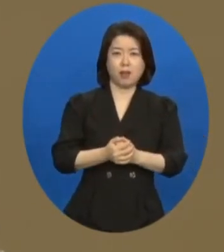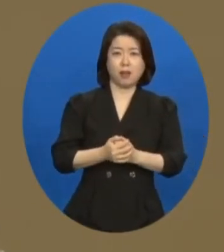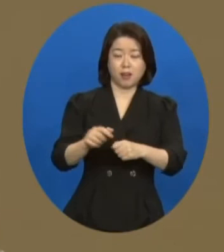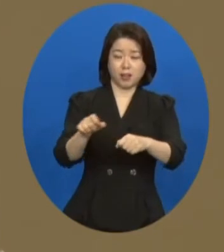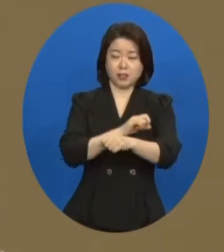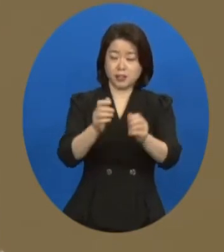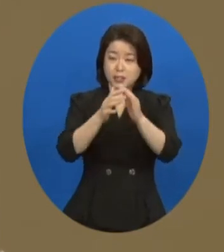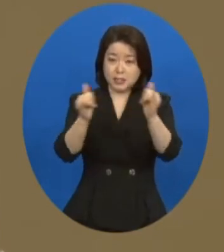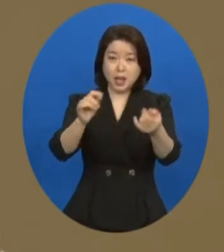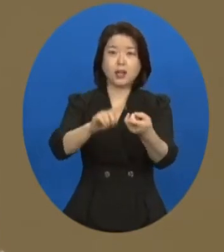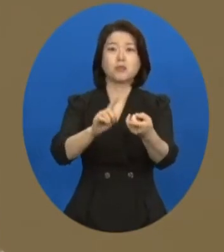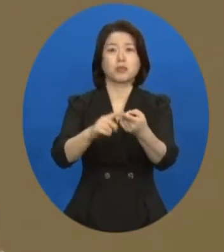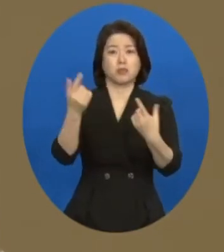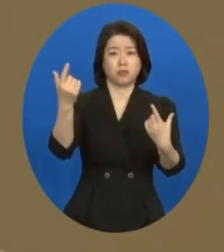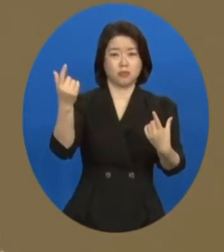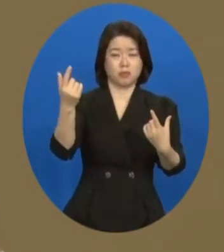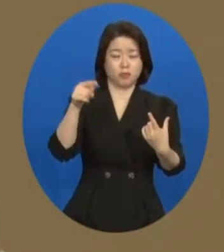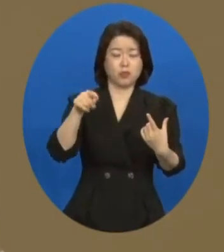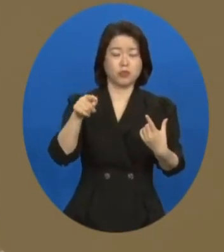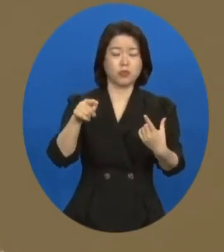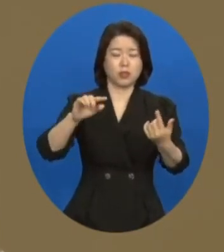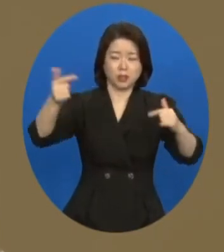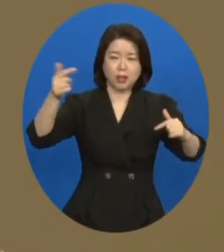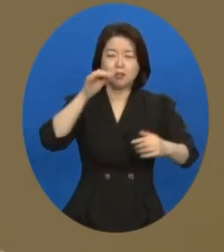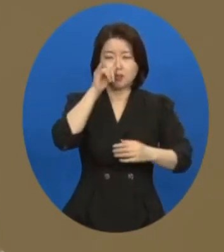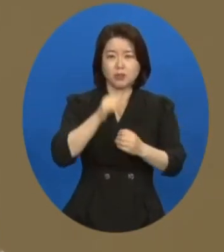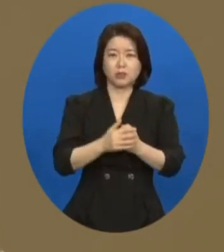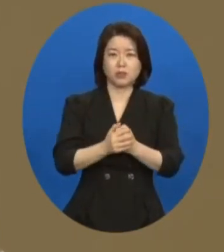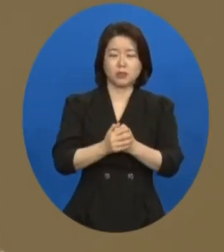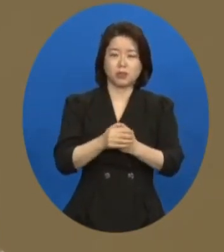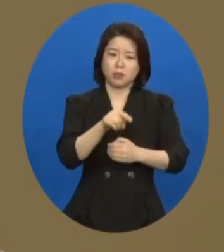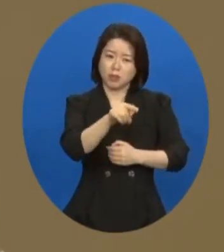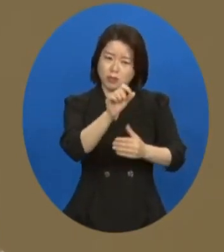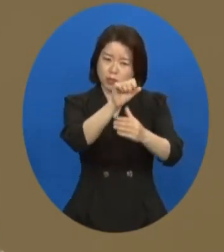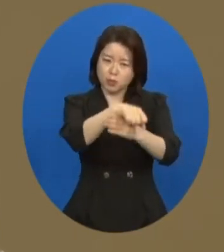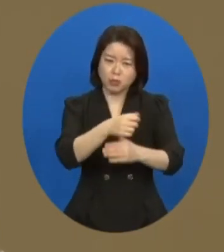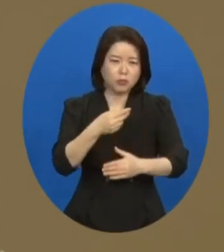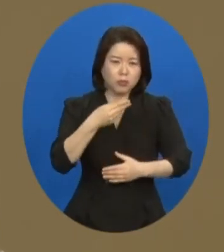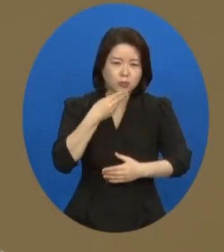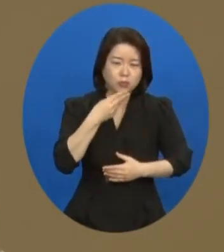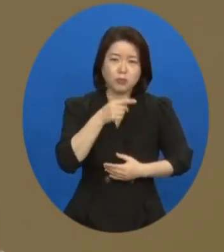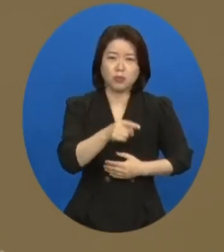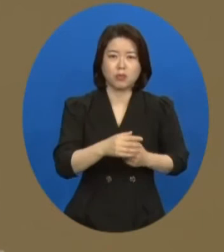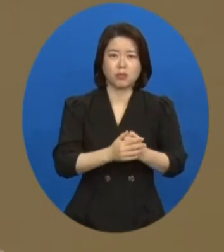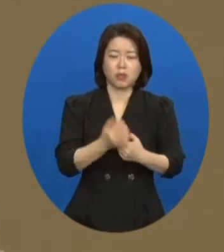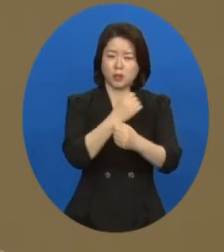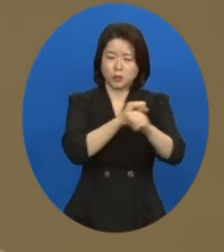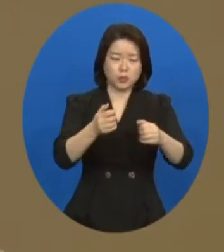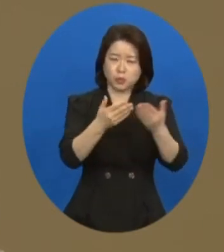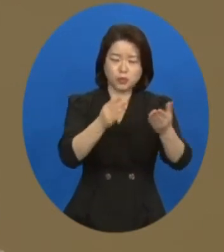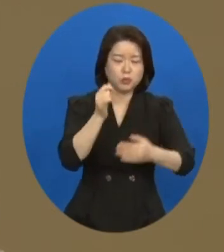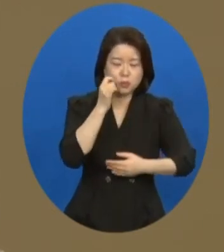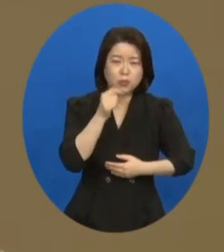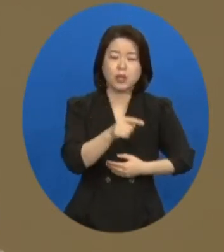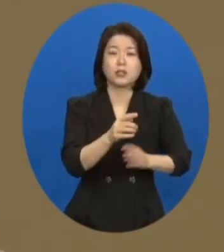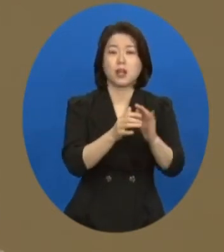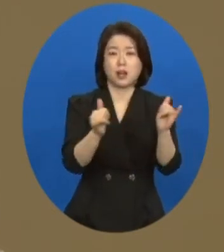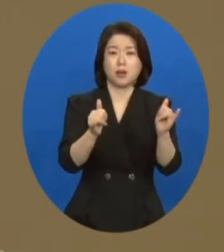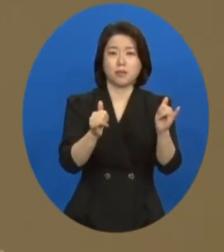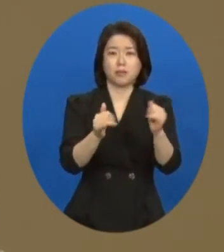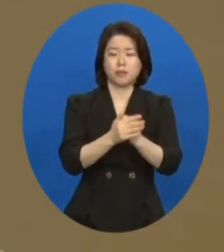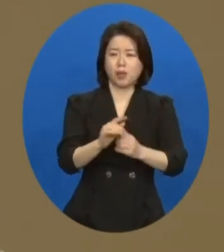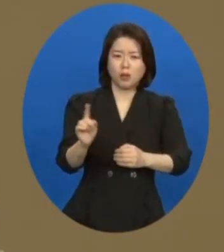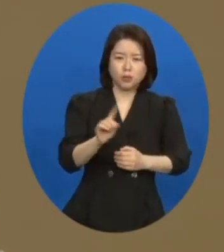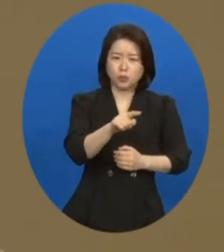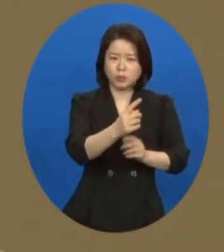사람에 대해서 그랬습니다 용납할 수 없을 것 같은 사람 토 무제 용서할 수 없는 살아 도무지